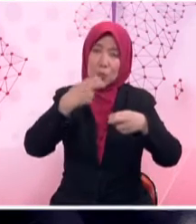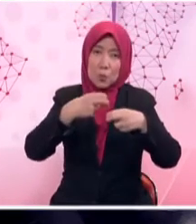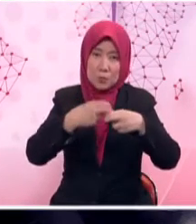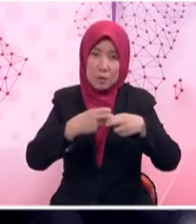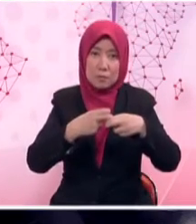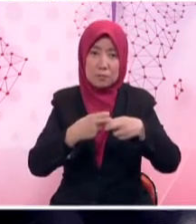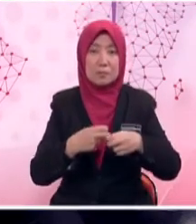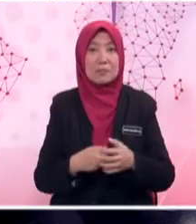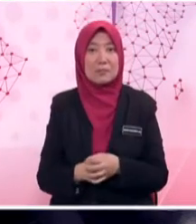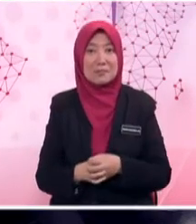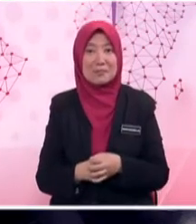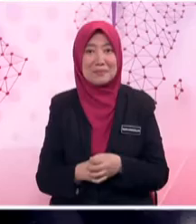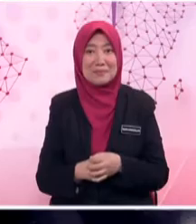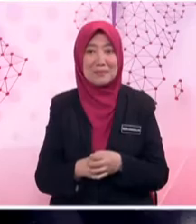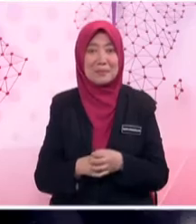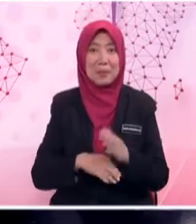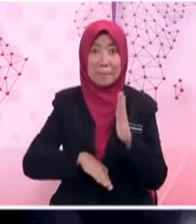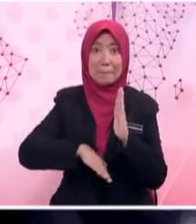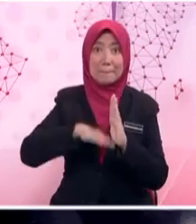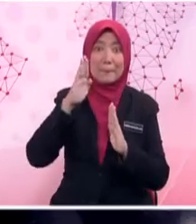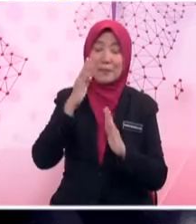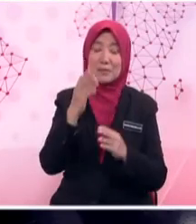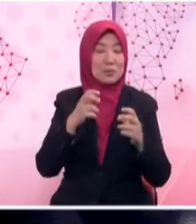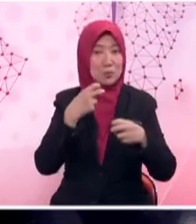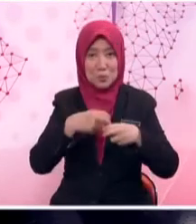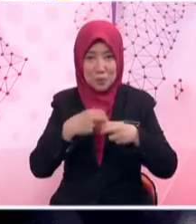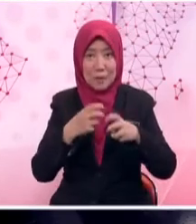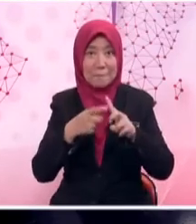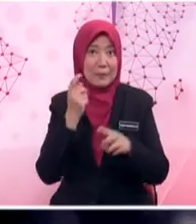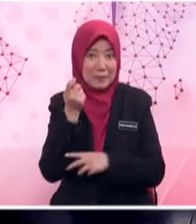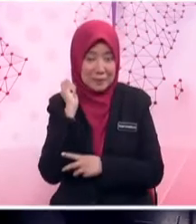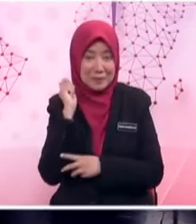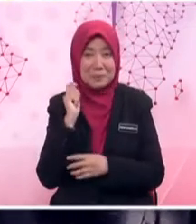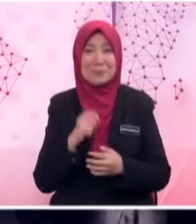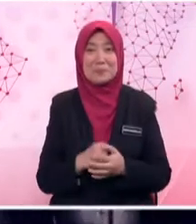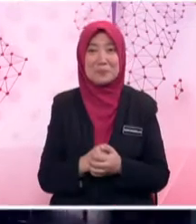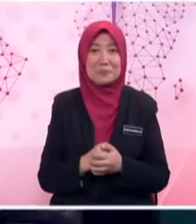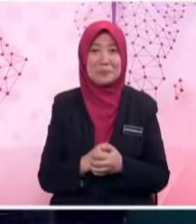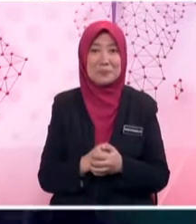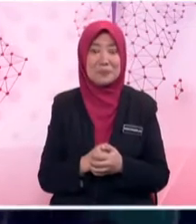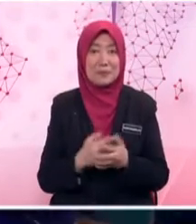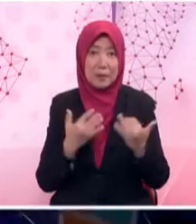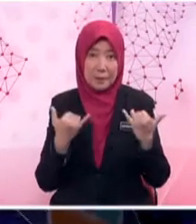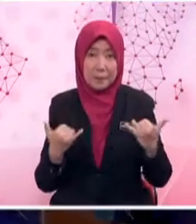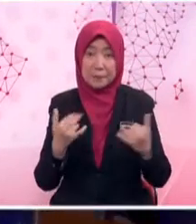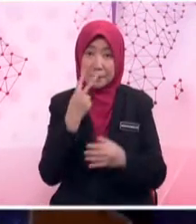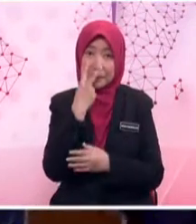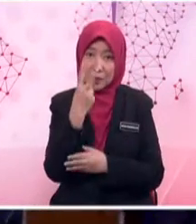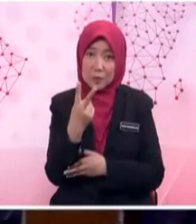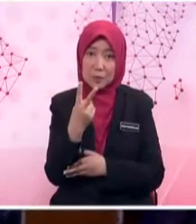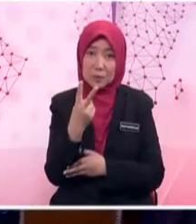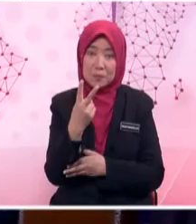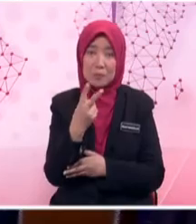ini. Mencabar? Kita pergi sebelah sana pula sekarang. Boleh, cikgu. Okey, silakan. Wah, ini pun